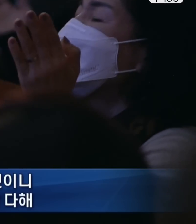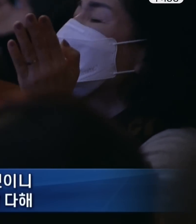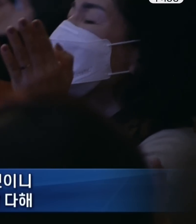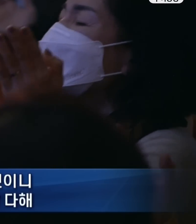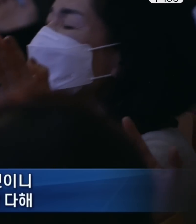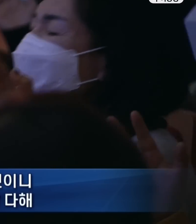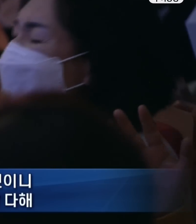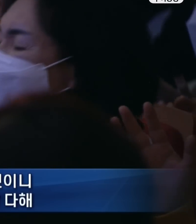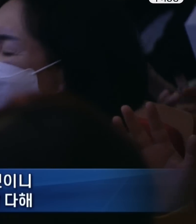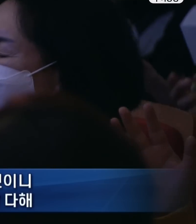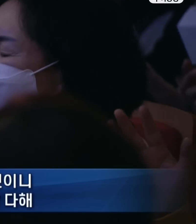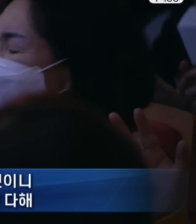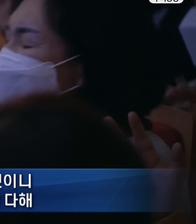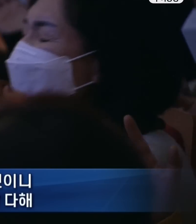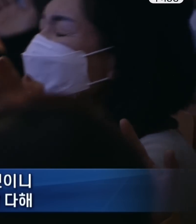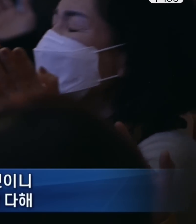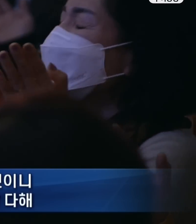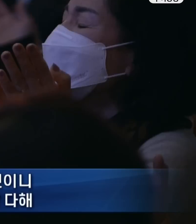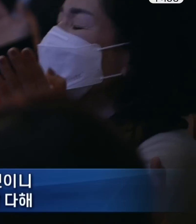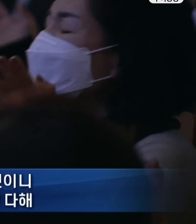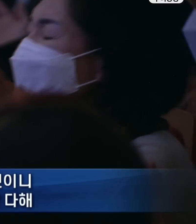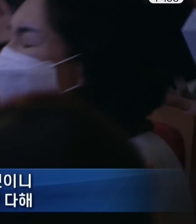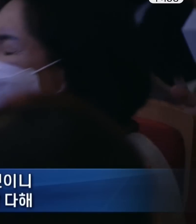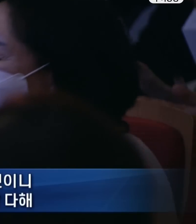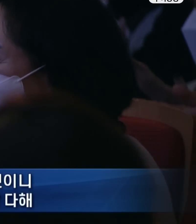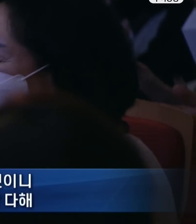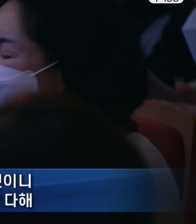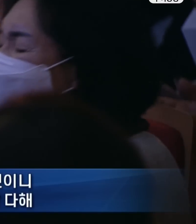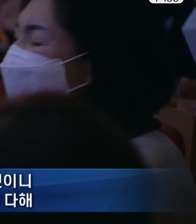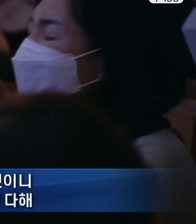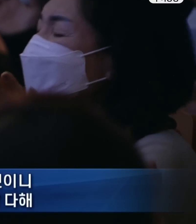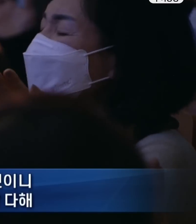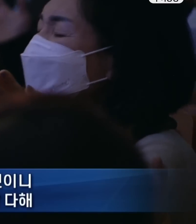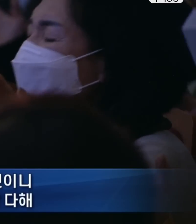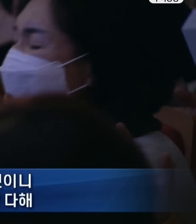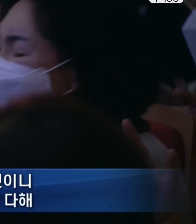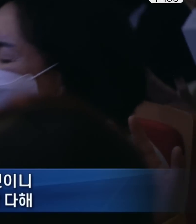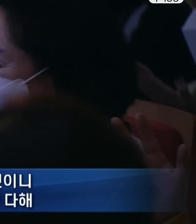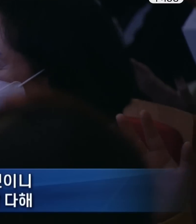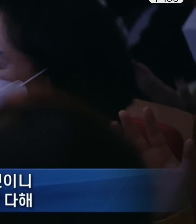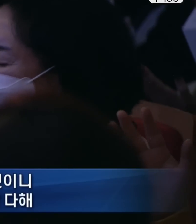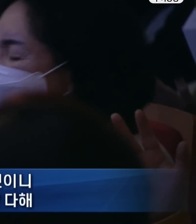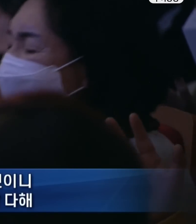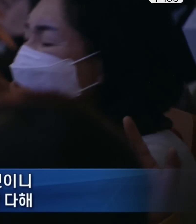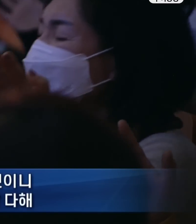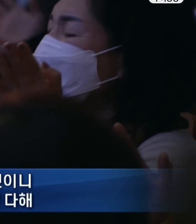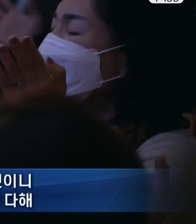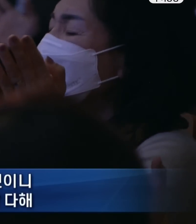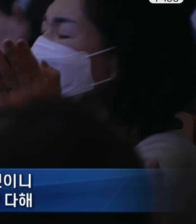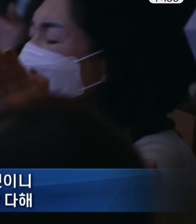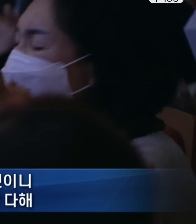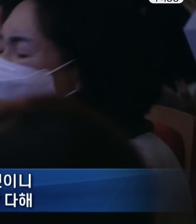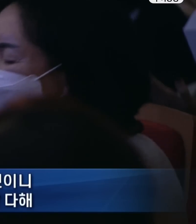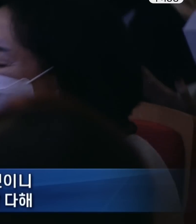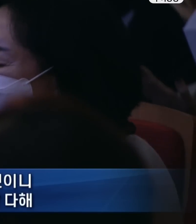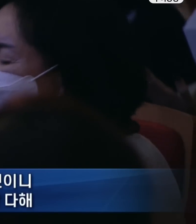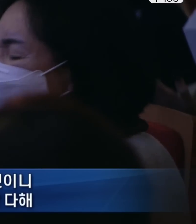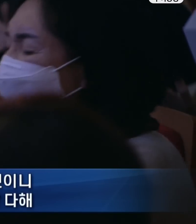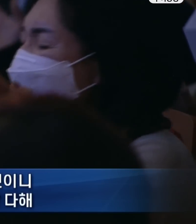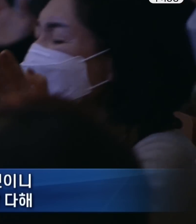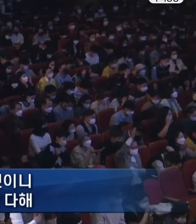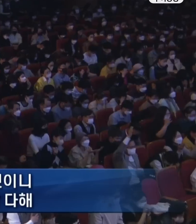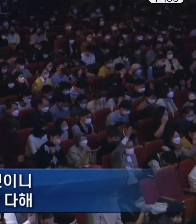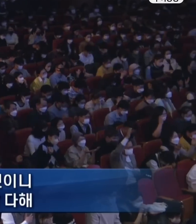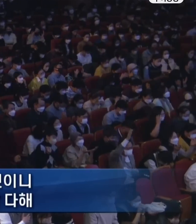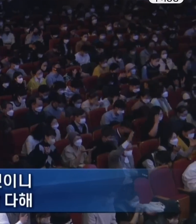나의 하나님이시고 하나님은 나의 아버지가 되심을 고백할 수 있기를 간절히 원합니다. 아버지